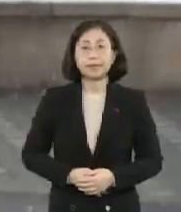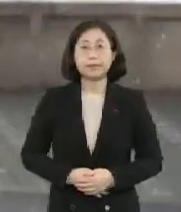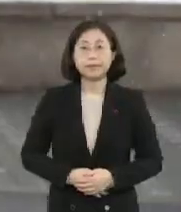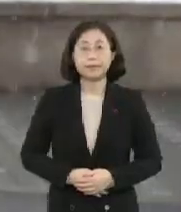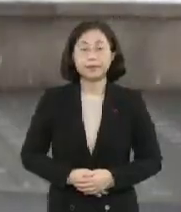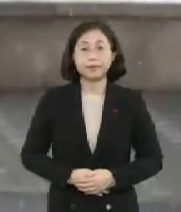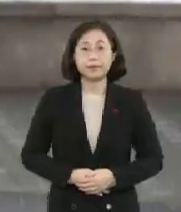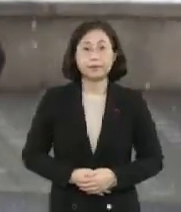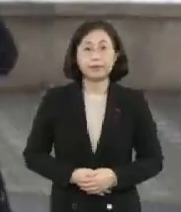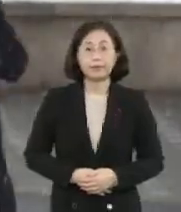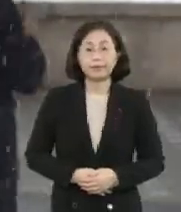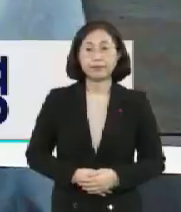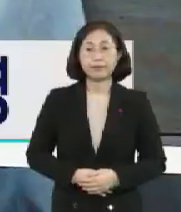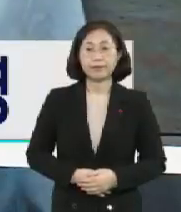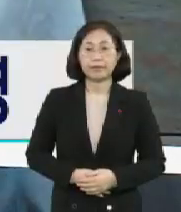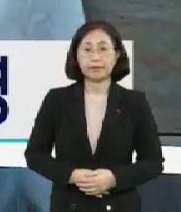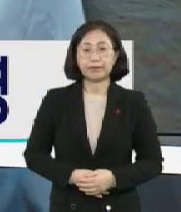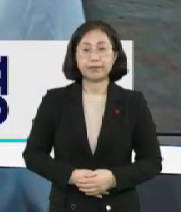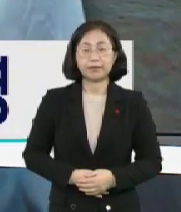이수복입니다.